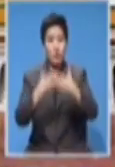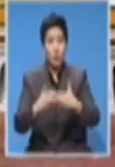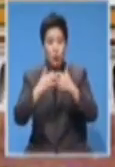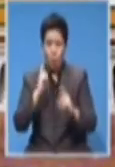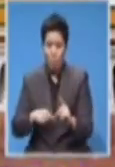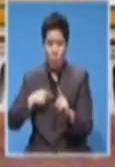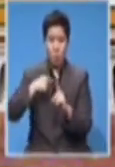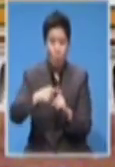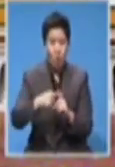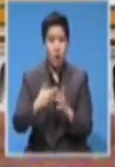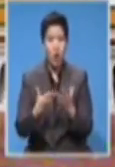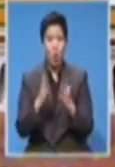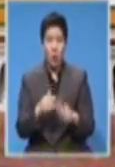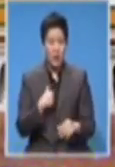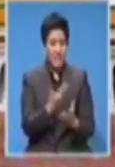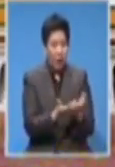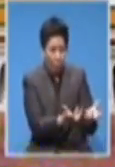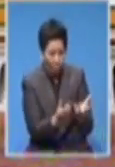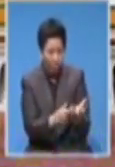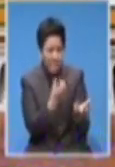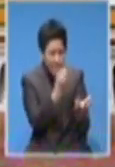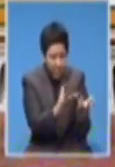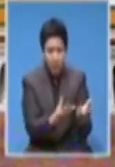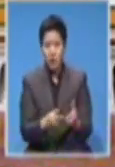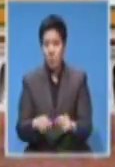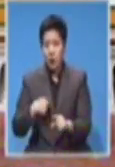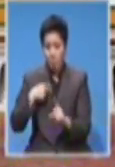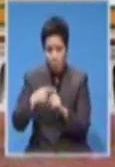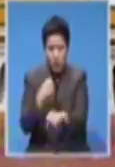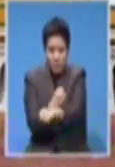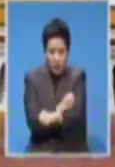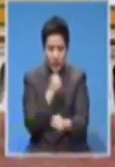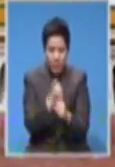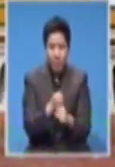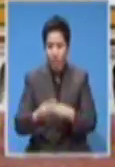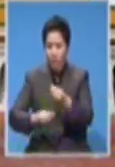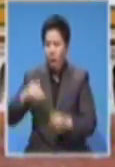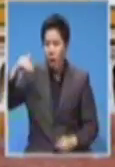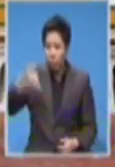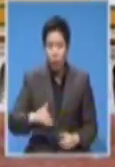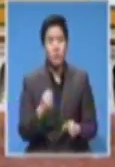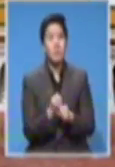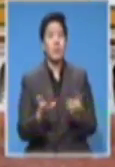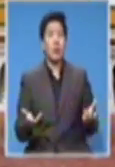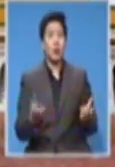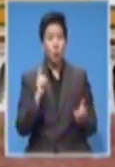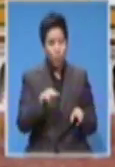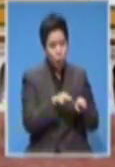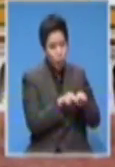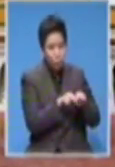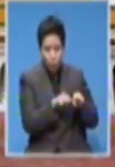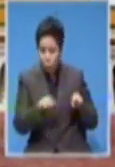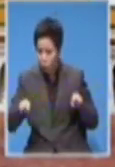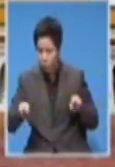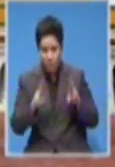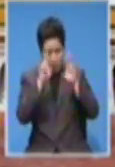วกเข้าไปอีกต้นทุนก็แพงค่าแรงก็แพงนะราคาขายก็ตกแล้วจะทำยังไงเนี่ยมันต้องมองกันทั้งระบบนะ